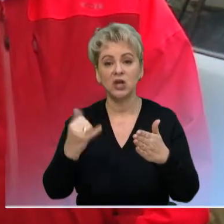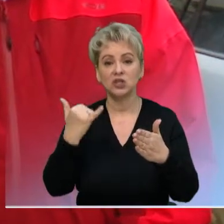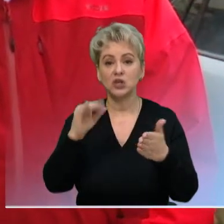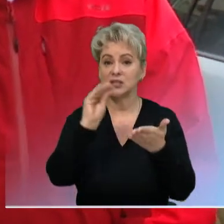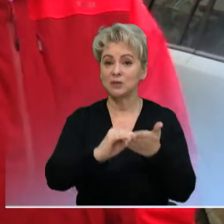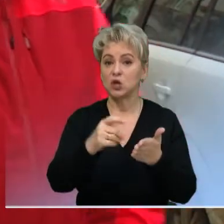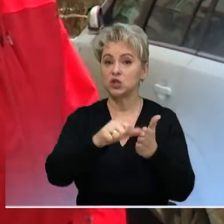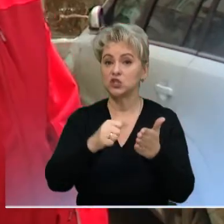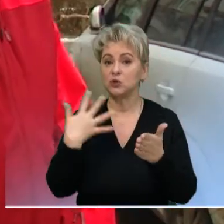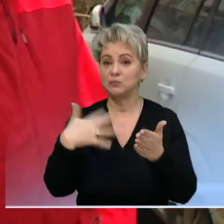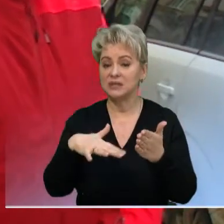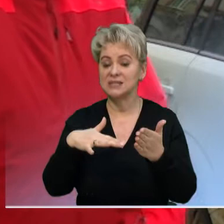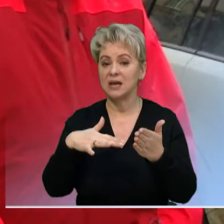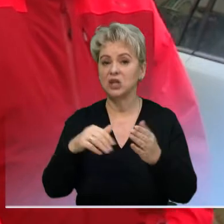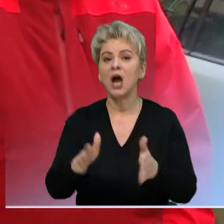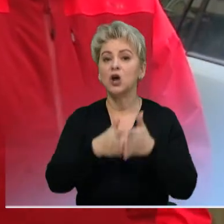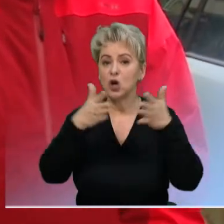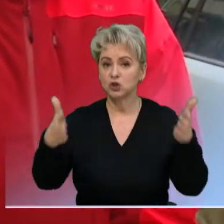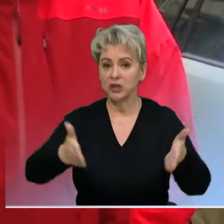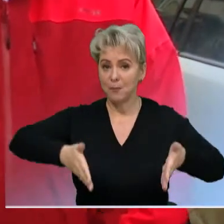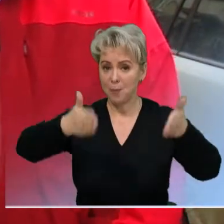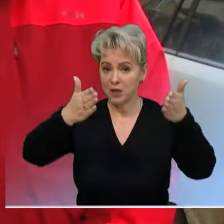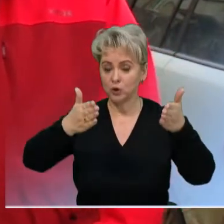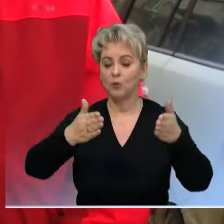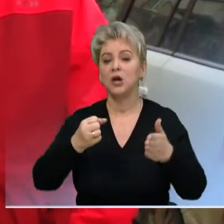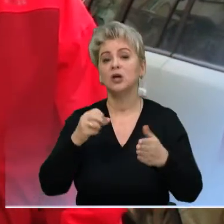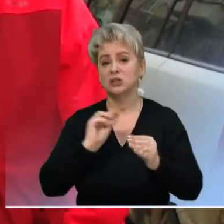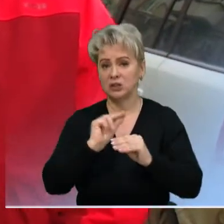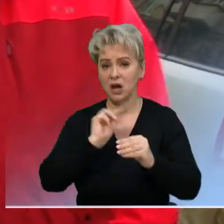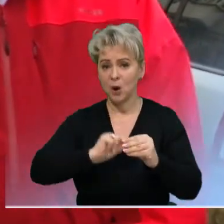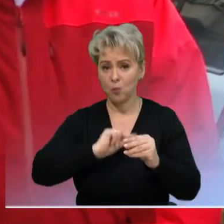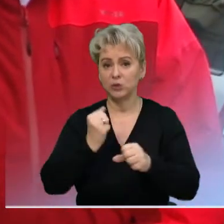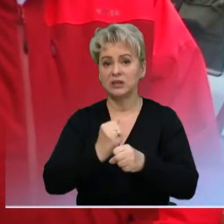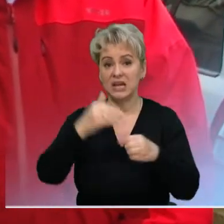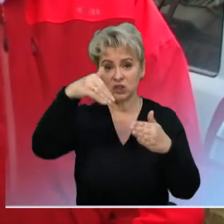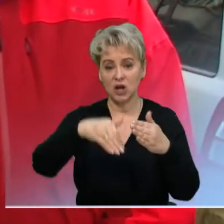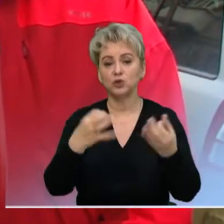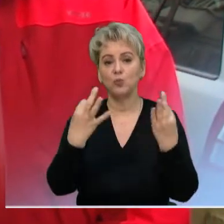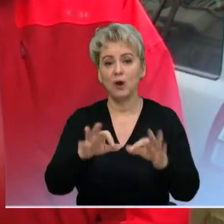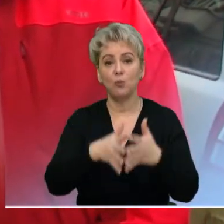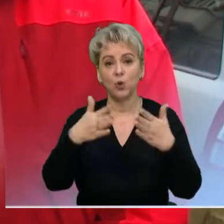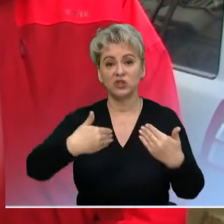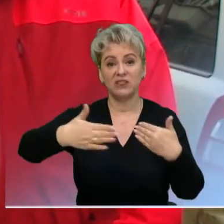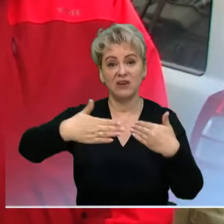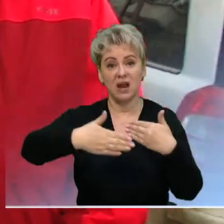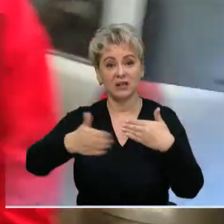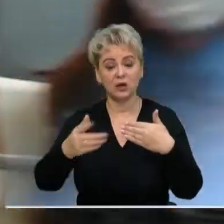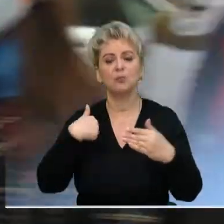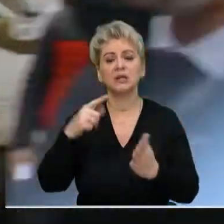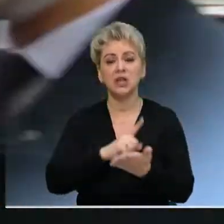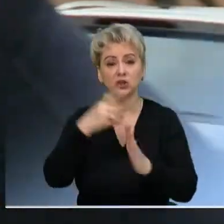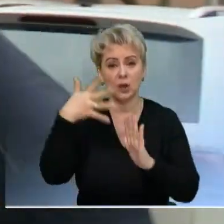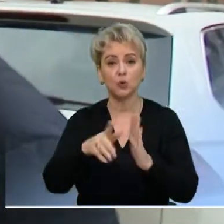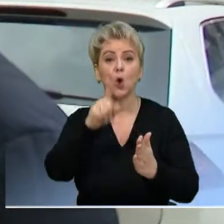поставили 650, как бы. То есть расширили проем? Да, да. Ну, доработали шахту чуть-чуть и позволило больше открывать двери. То есть мы можем понимать, что